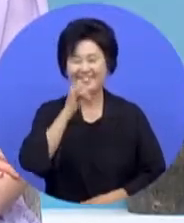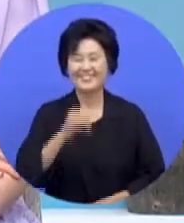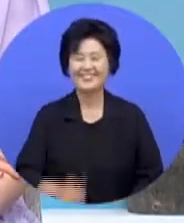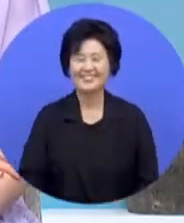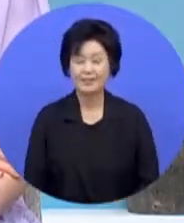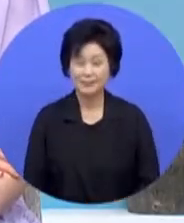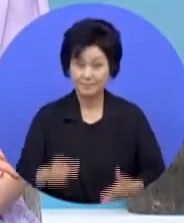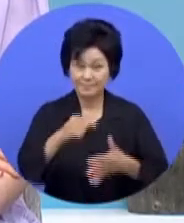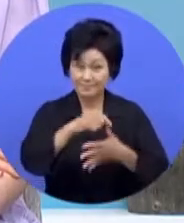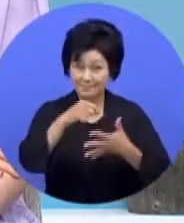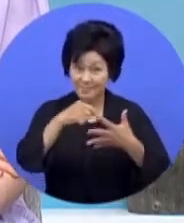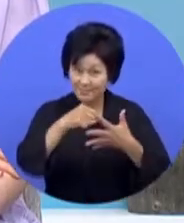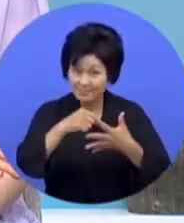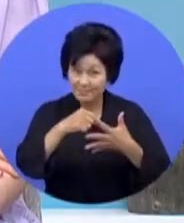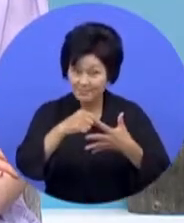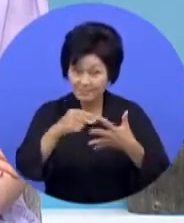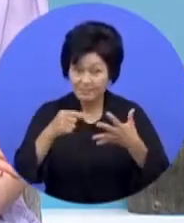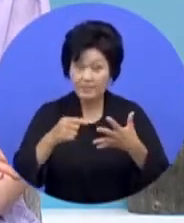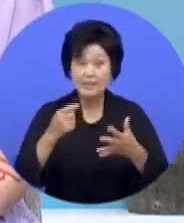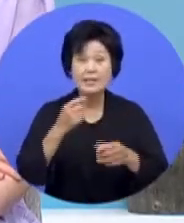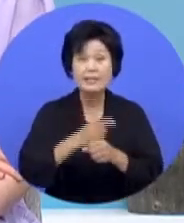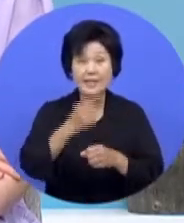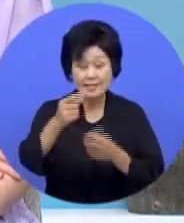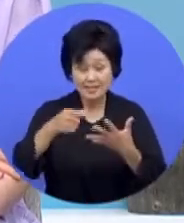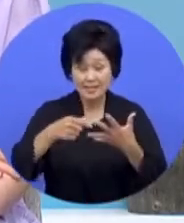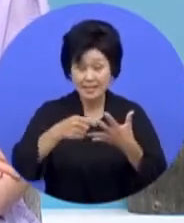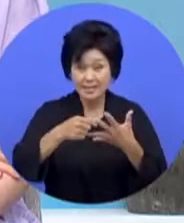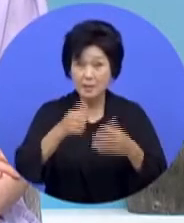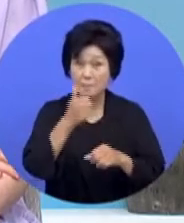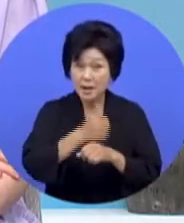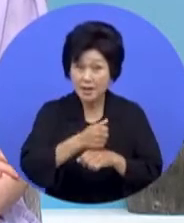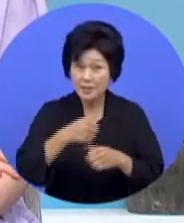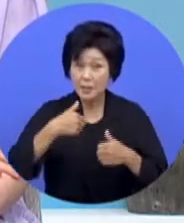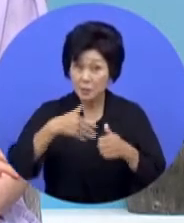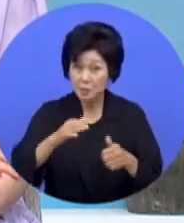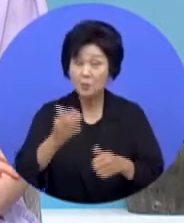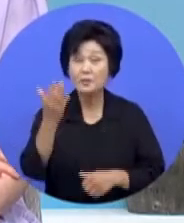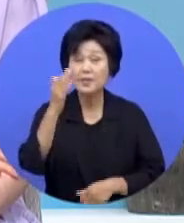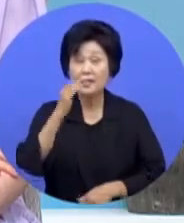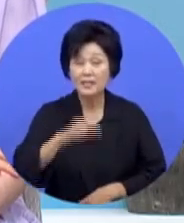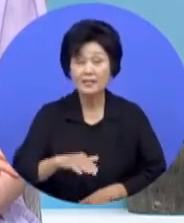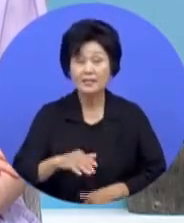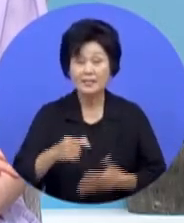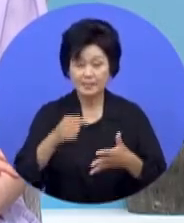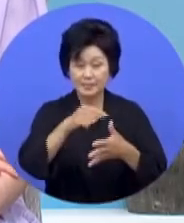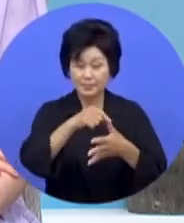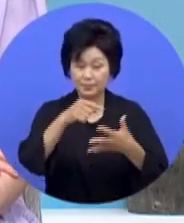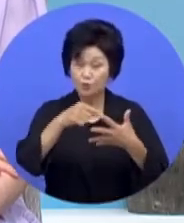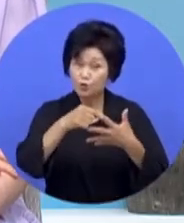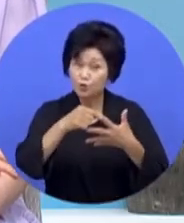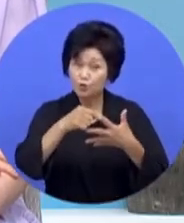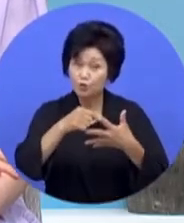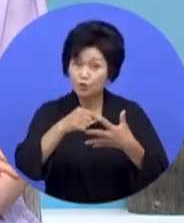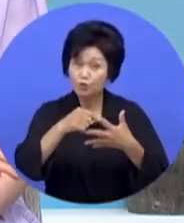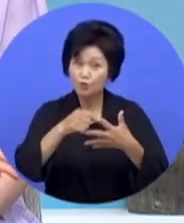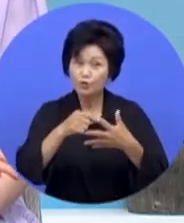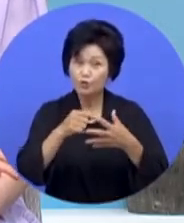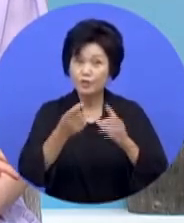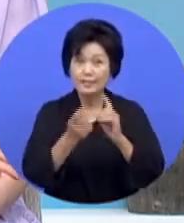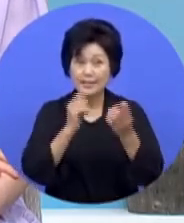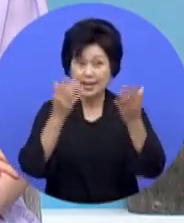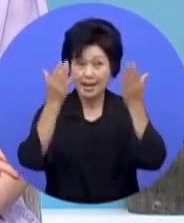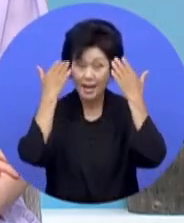지금 이제 내년에는 막내도 가겠지만 지금 저 둘을 인천 기독 국제학교 보내면서 정말